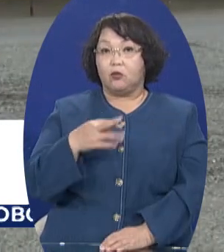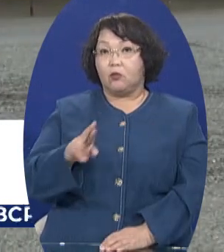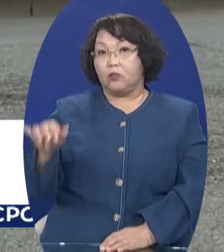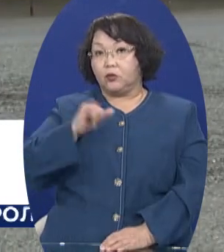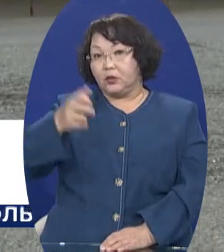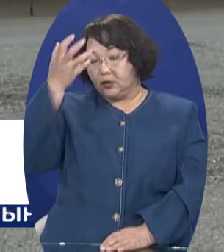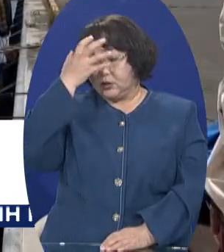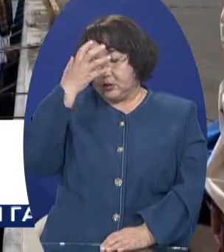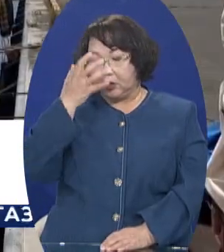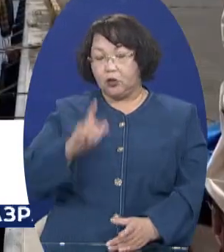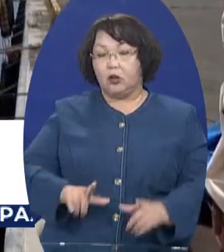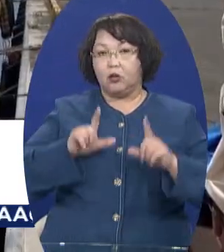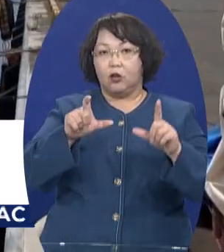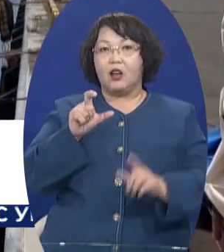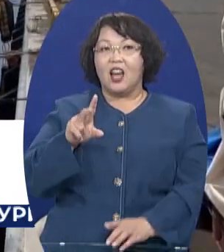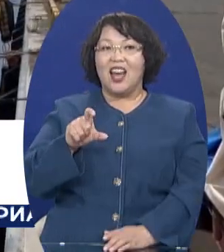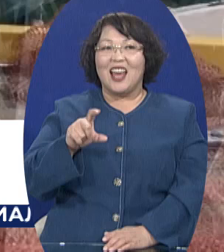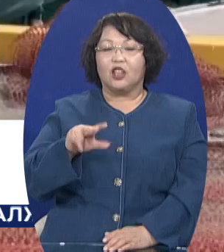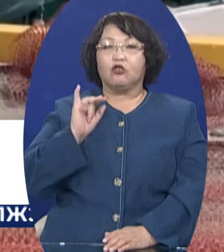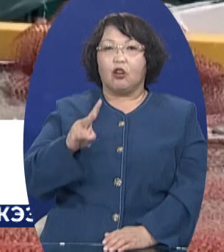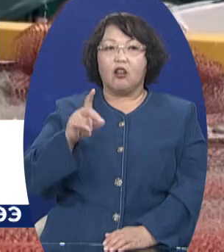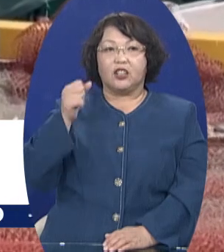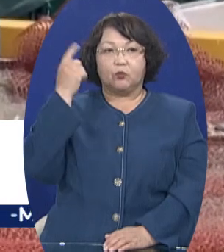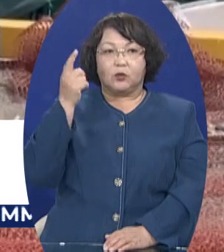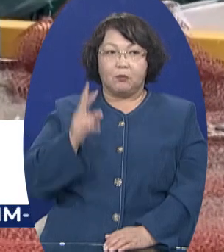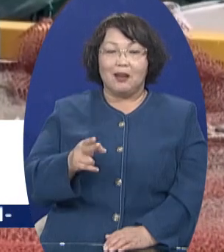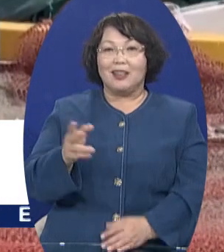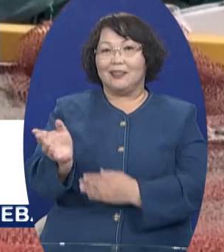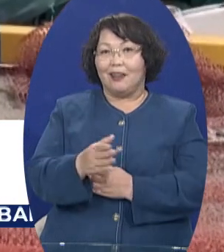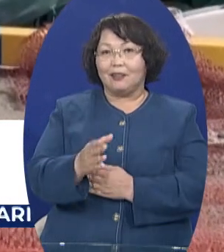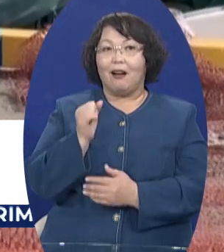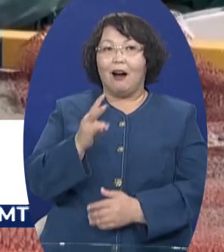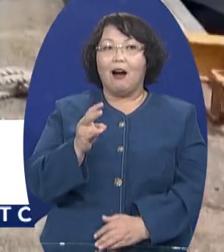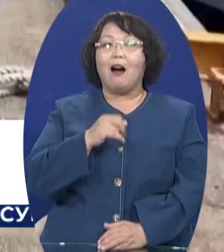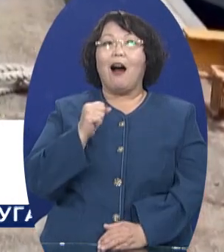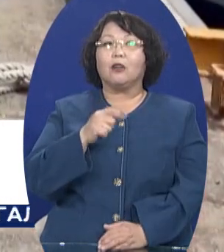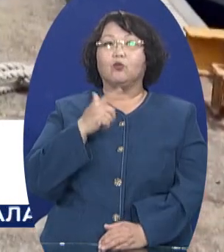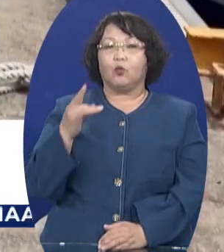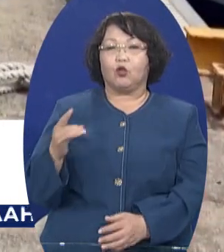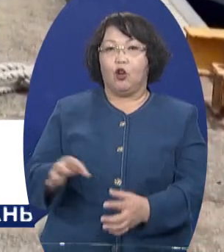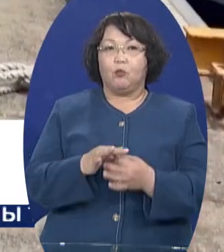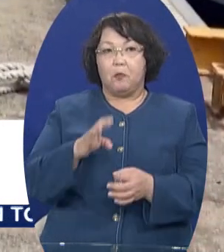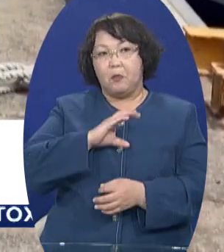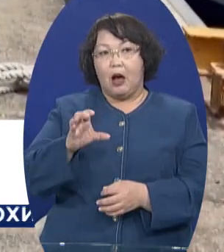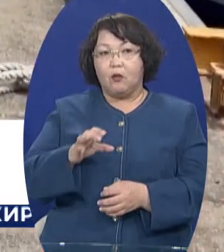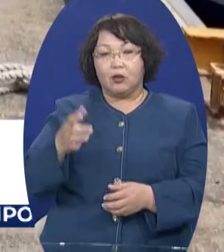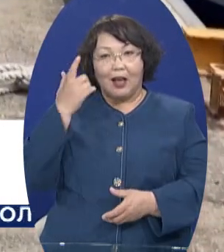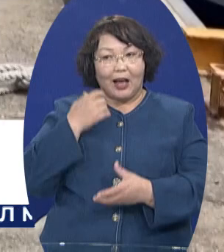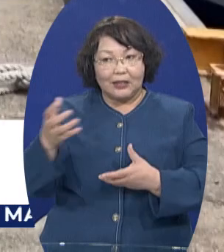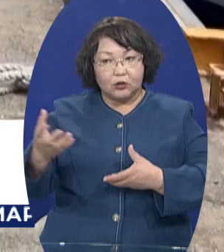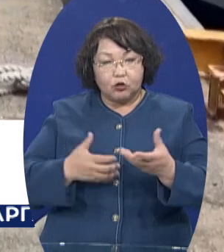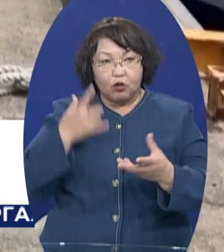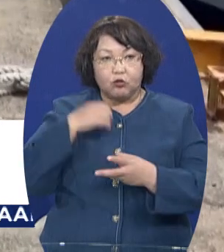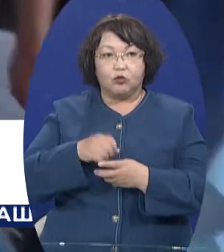болон Токиогийн электрон эрчим хүчний компани нь загас ан агнуурын холбооныхонтой талууд харилцан ойлголцолд хүрхүртэл бохирусыг